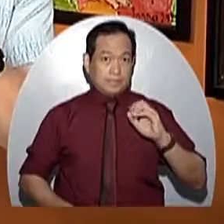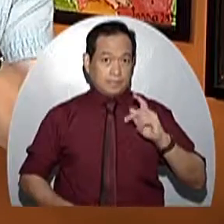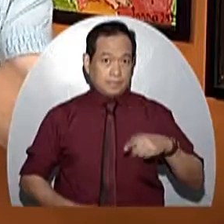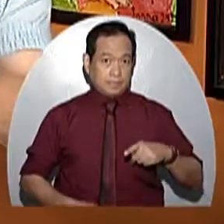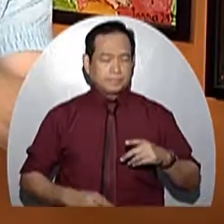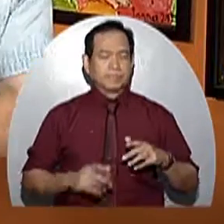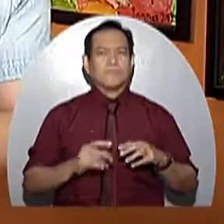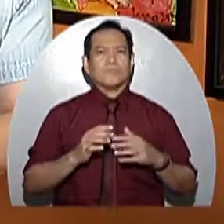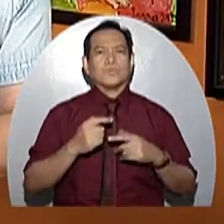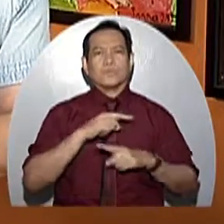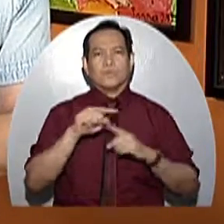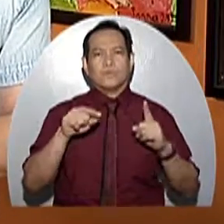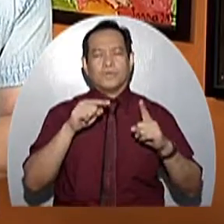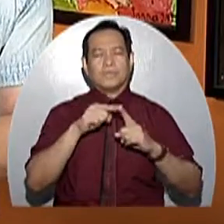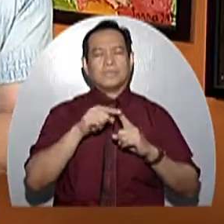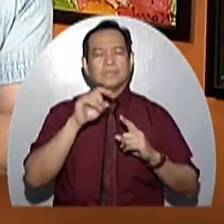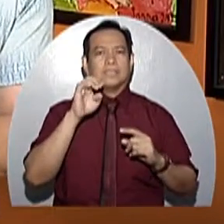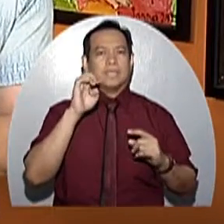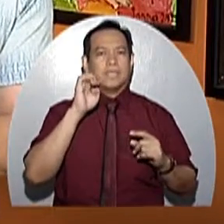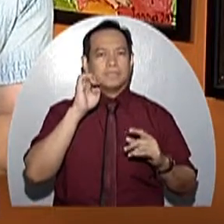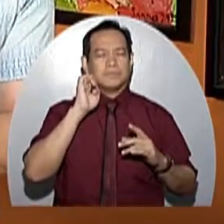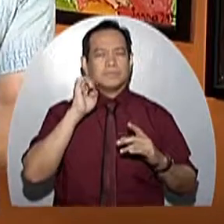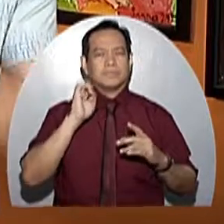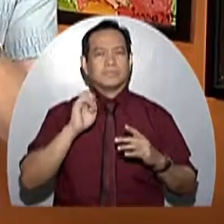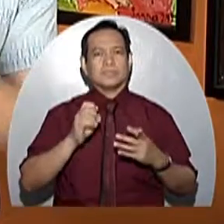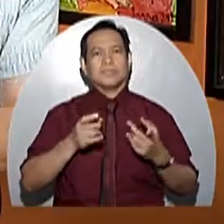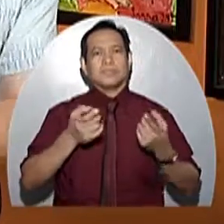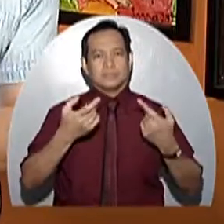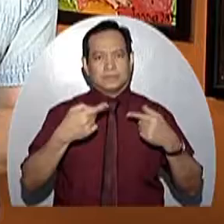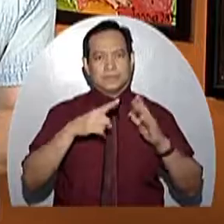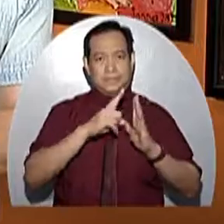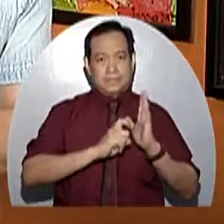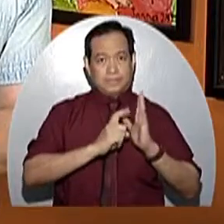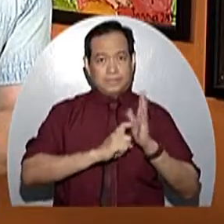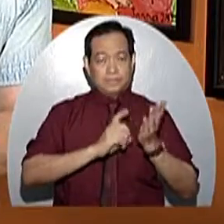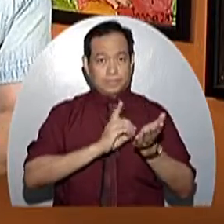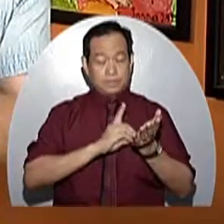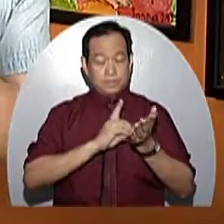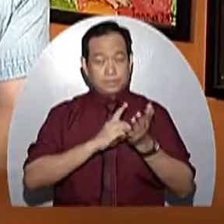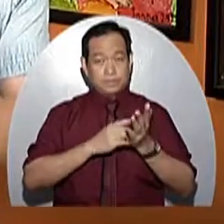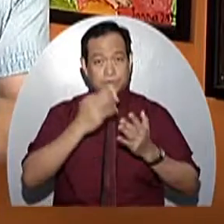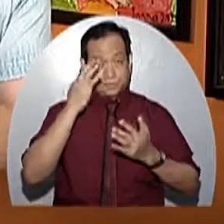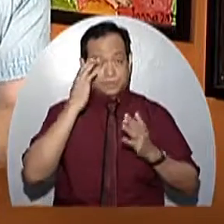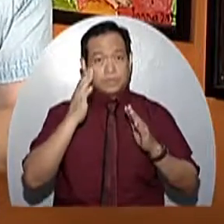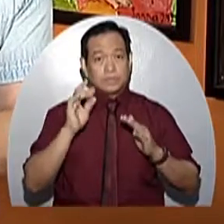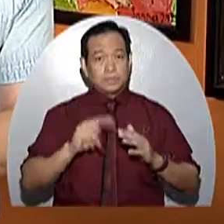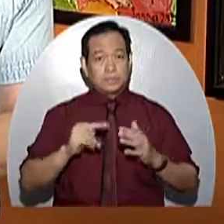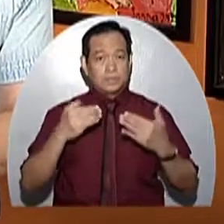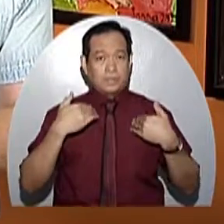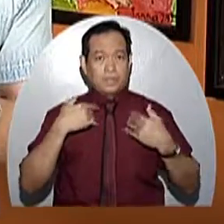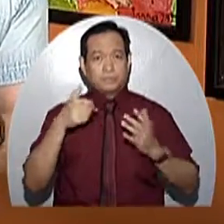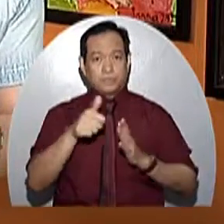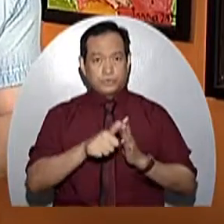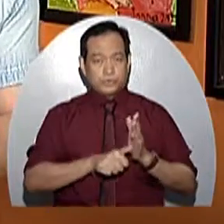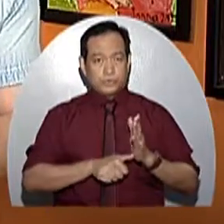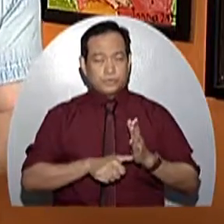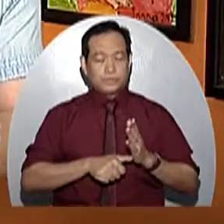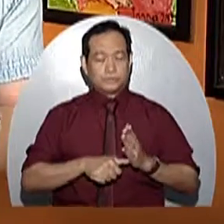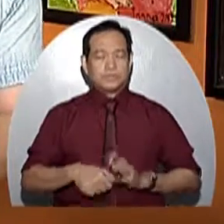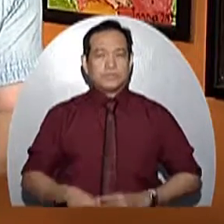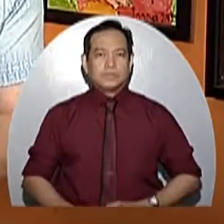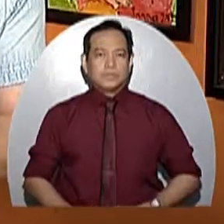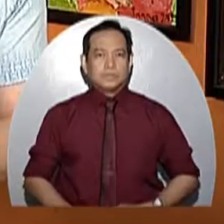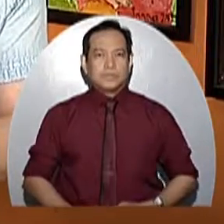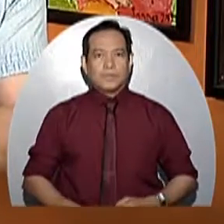Nang magpasuri si Emelyn sa doktor, dito niya napag-alaman na kinakailangan niya sumailalim sa surgery